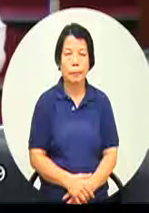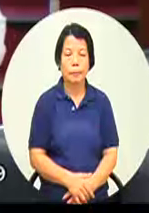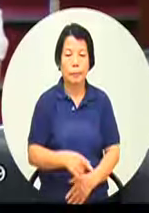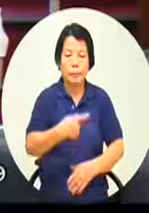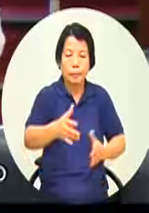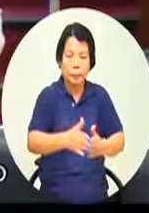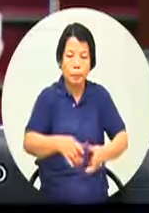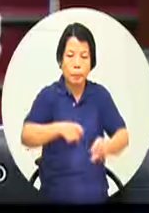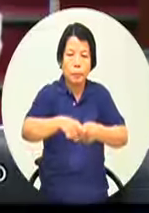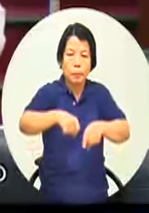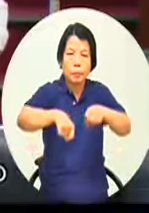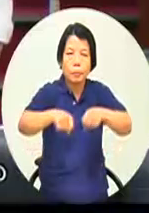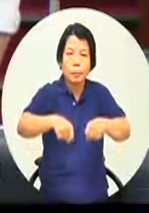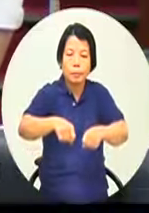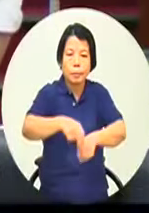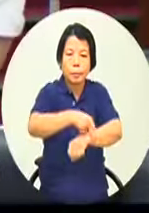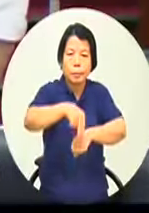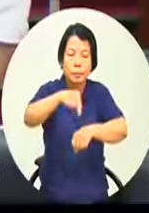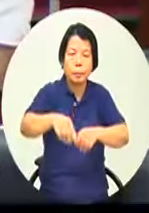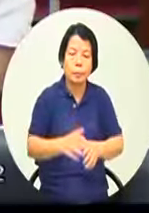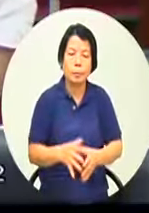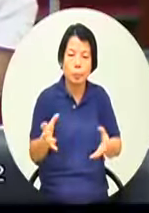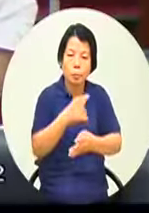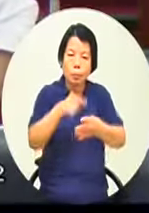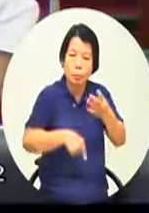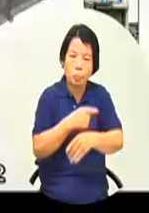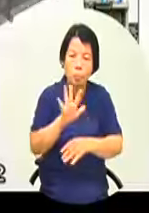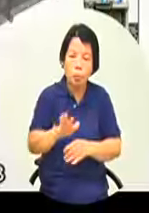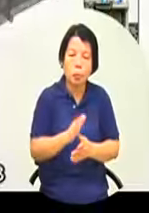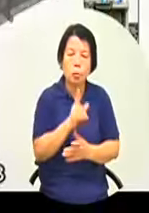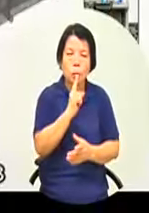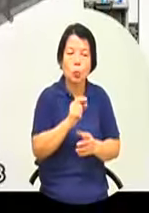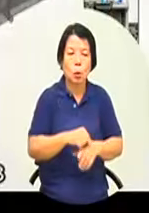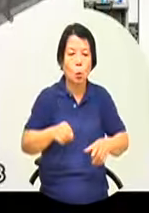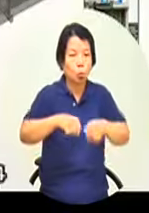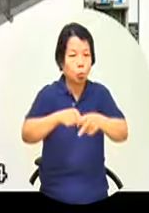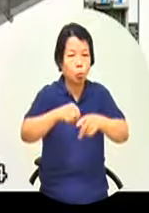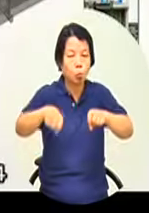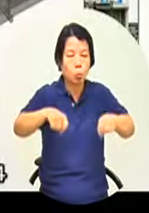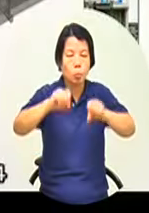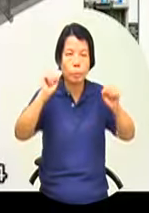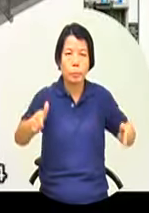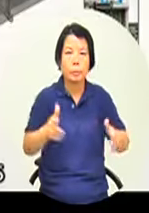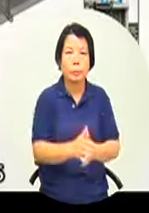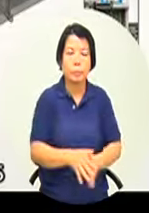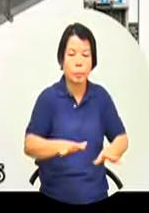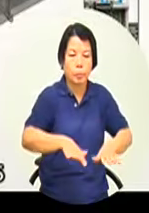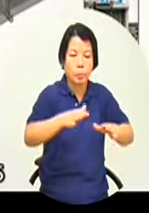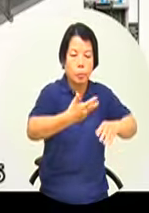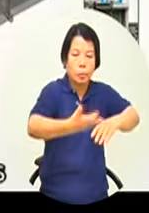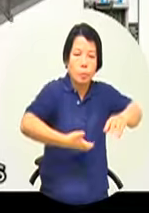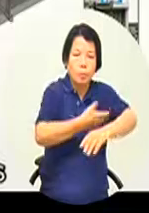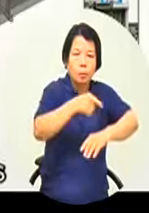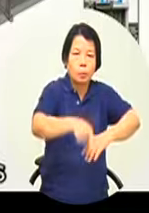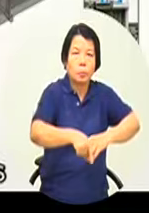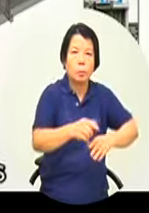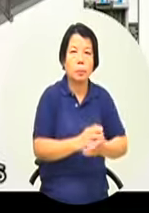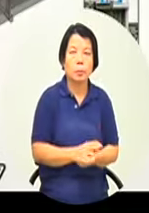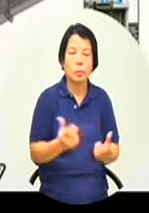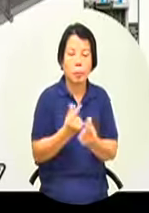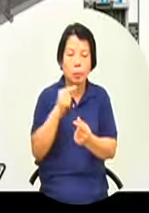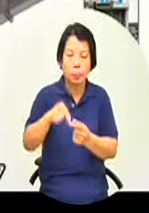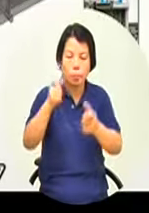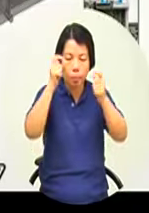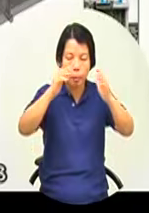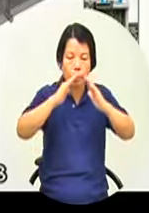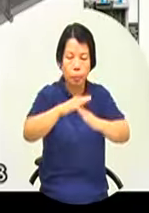程手段了。那也有几位同仁提到所谓的非工程手段。那我们工程手段看到的滞洪池，或者像这种，我们高雄